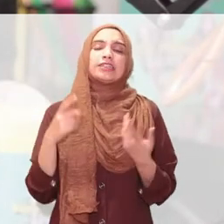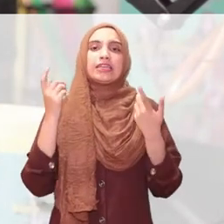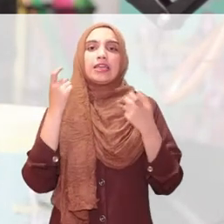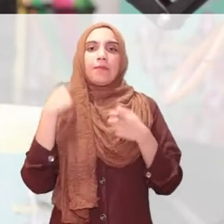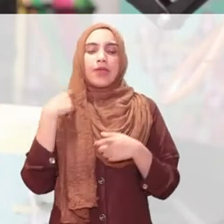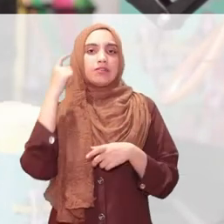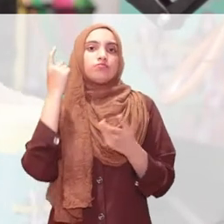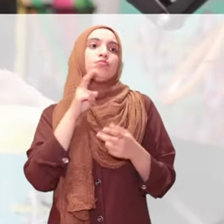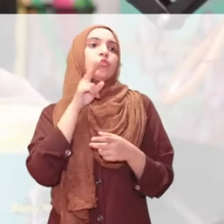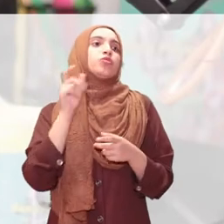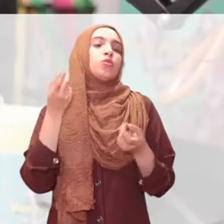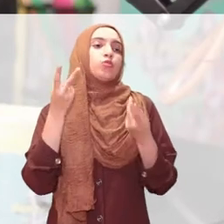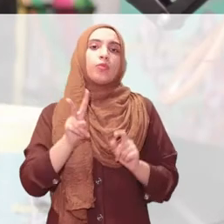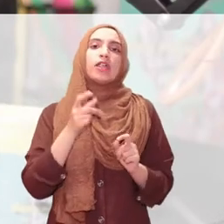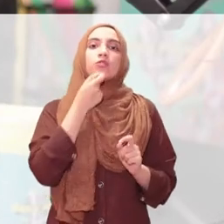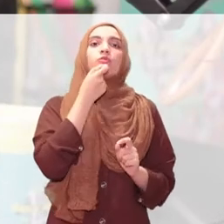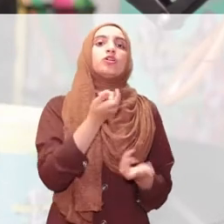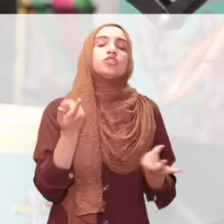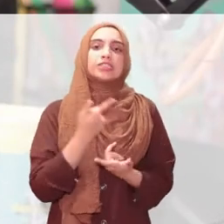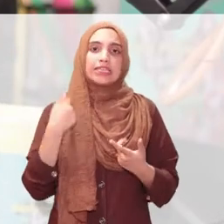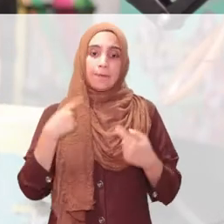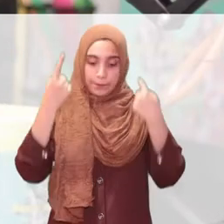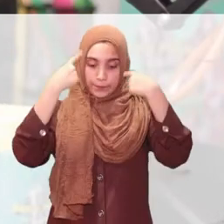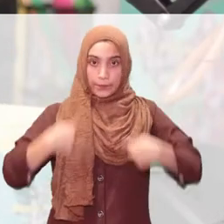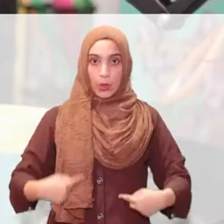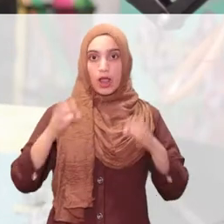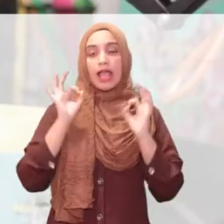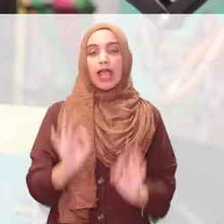इंटेंसिफिकेशन इंप्रूवमेंट इन थे